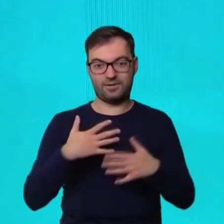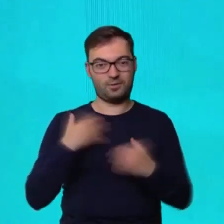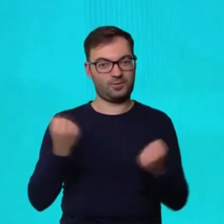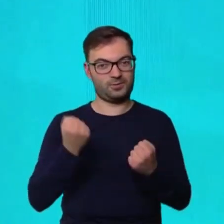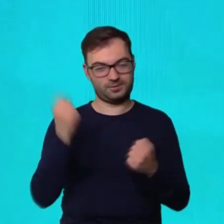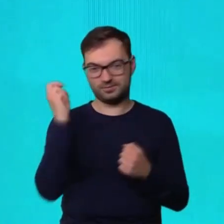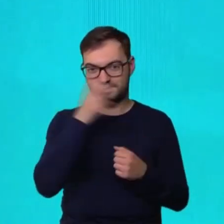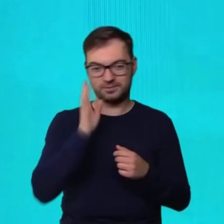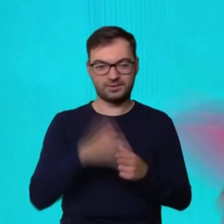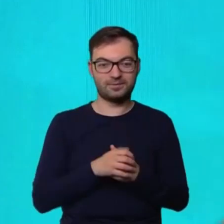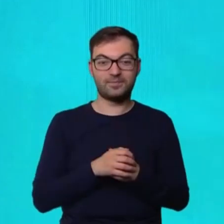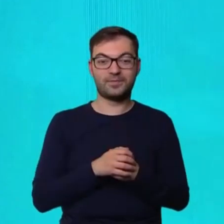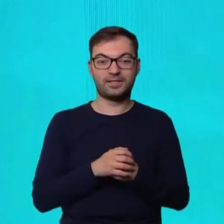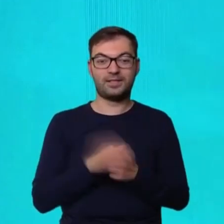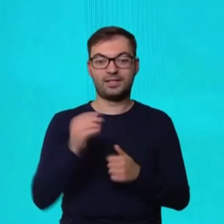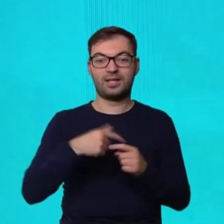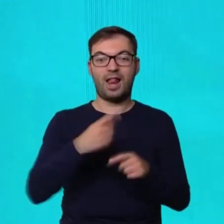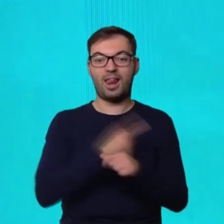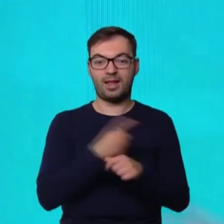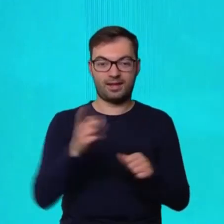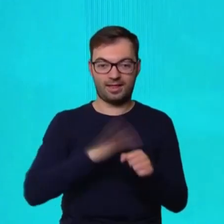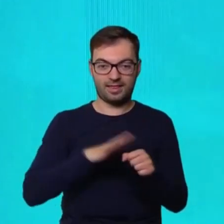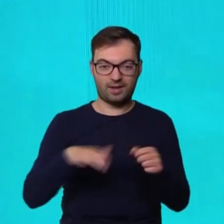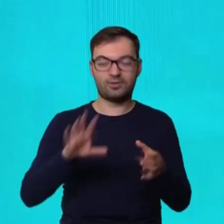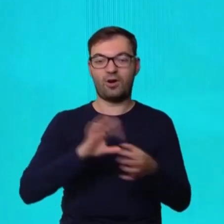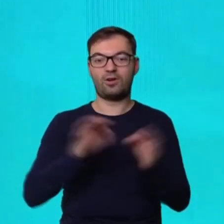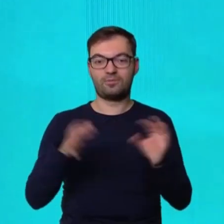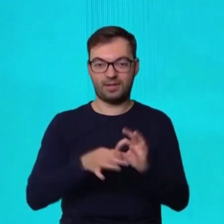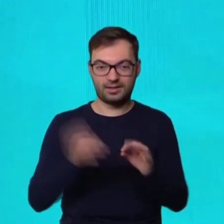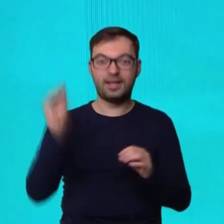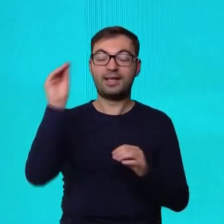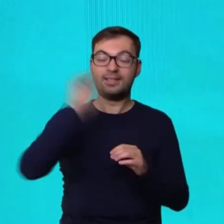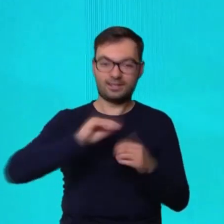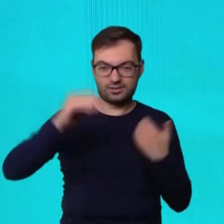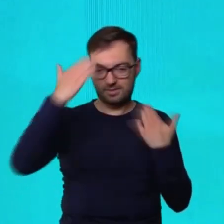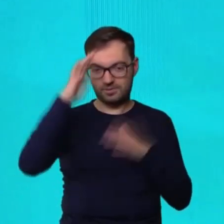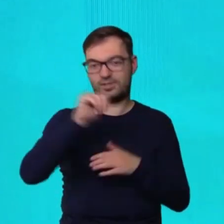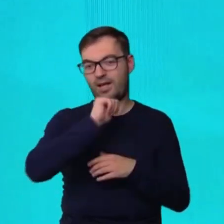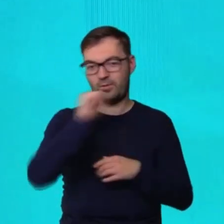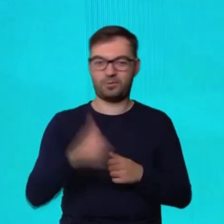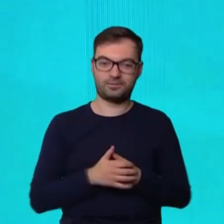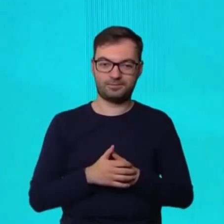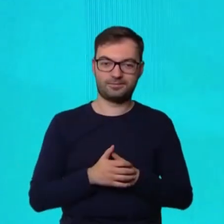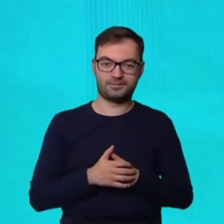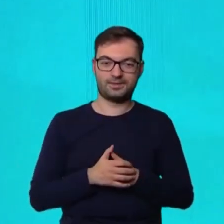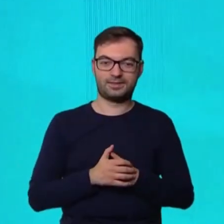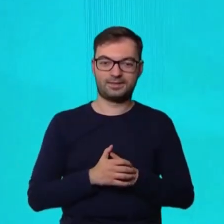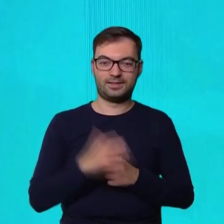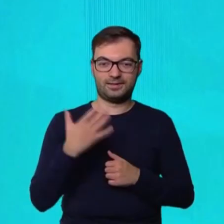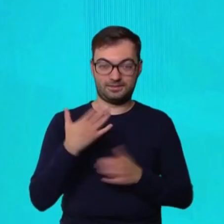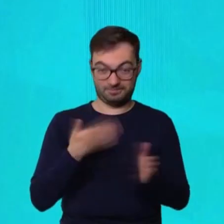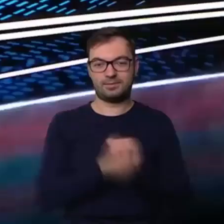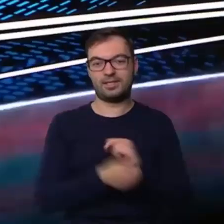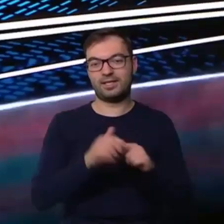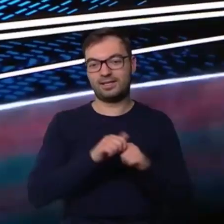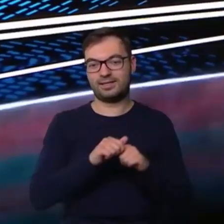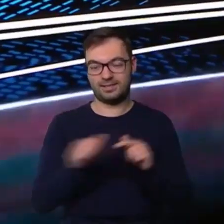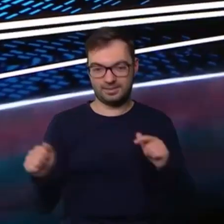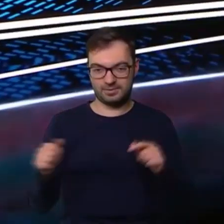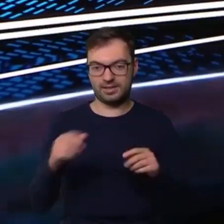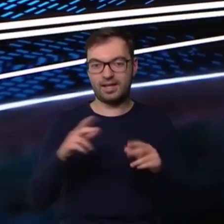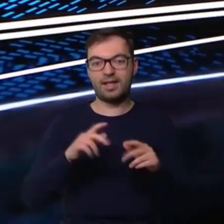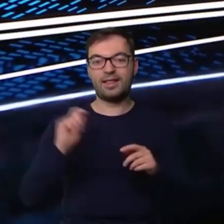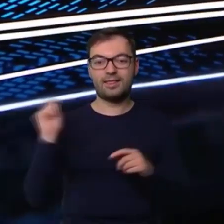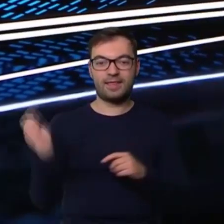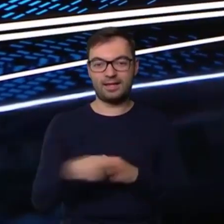to będzie się działo, a przecież przed nami Liga Narodów, Igrzyska, a potem jeszcze Mistrzostwa Europy. Drodzy państwo, jesteście gotowi? Na koniec